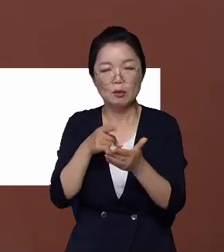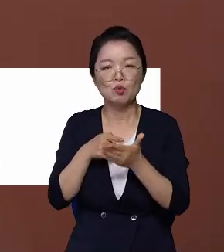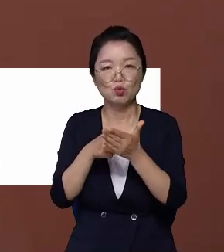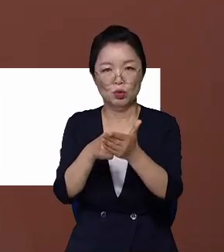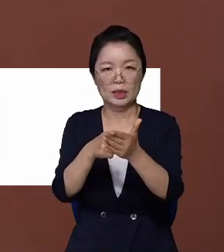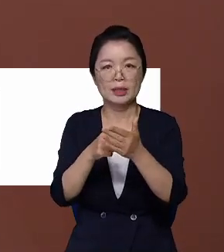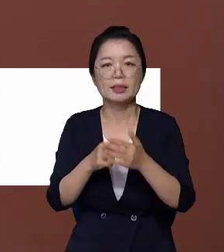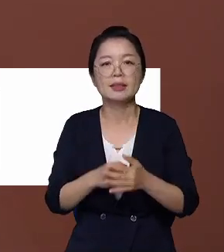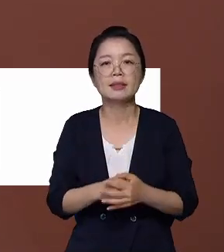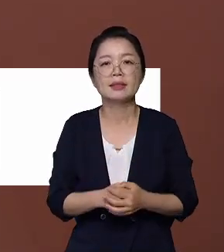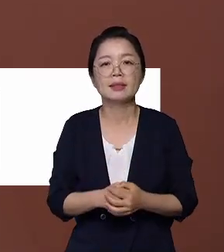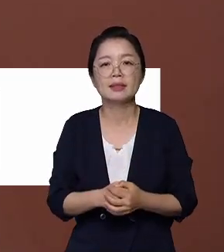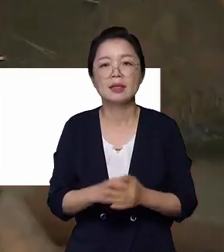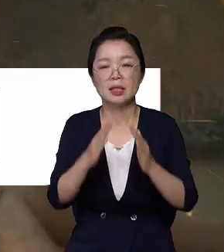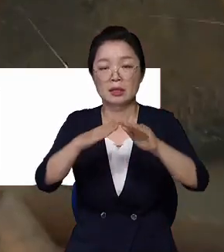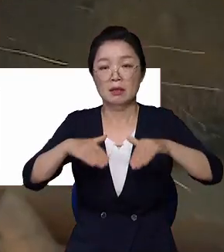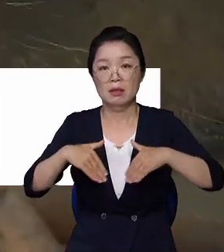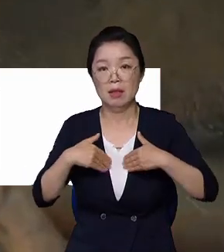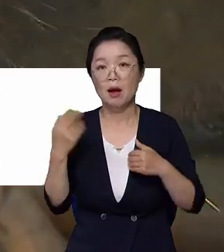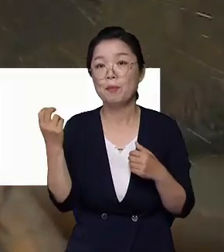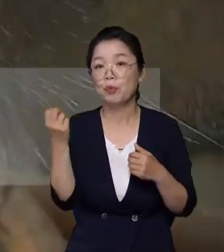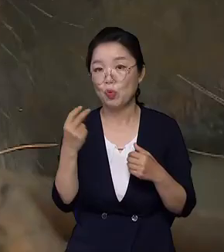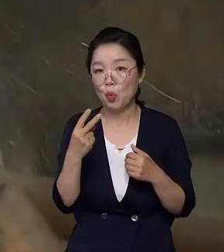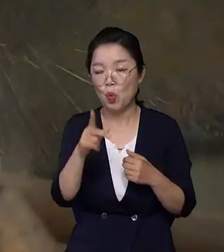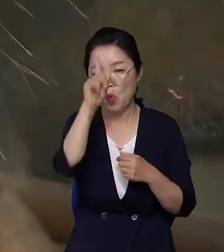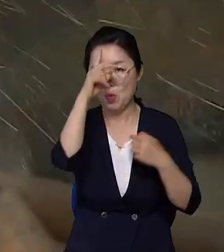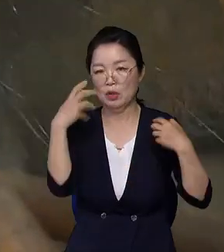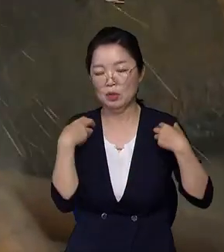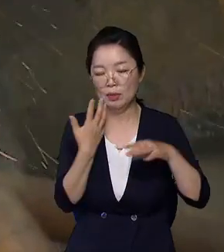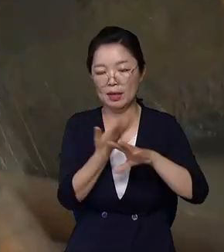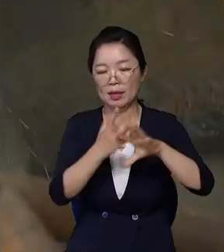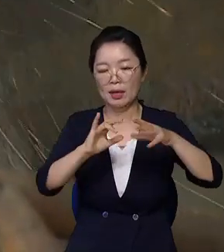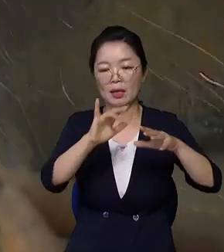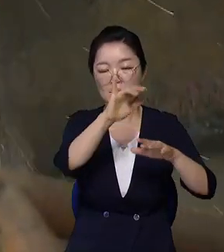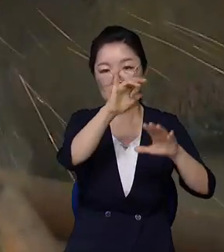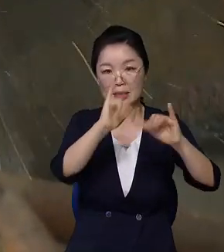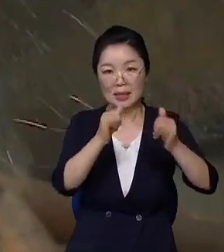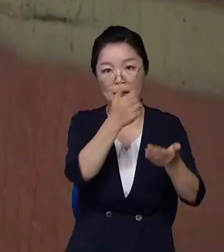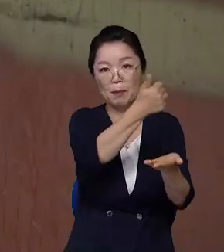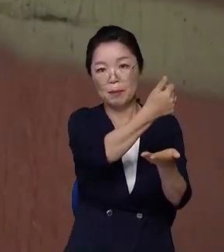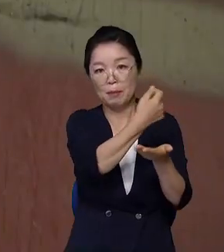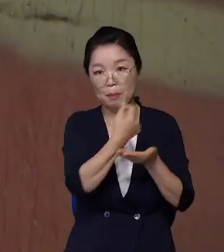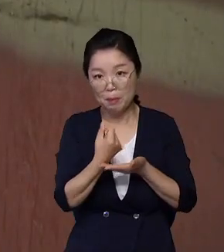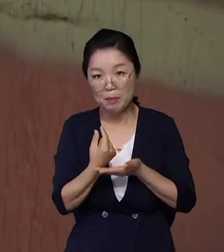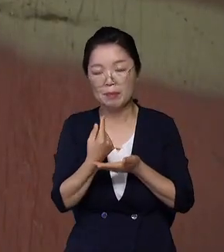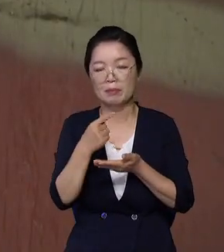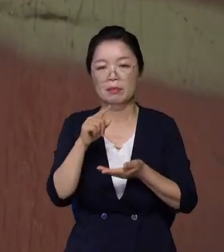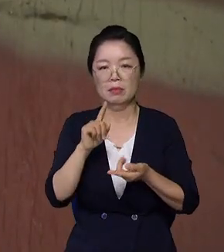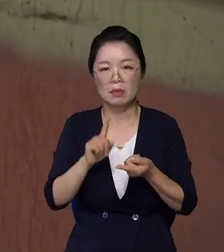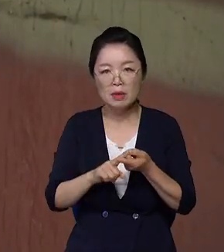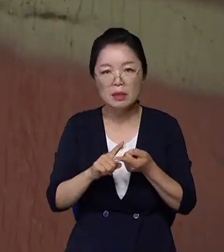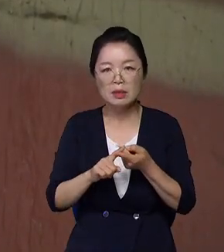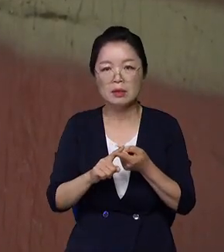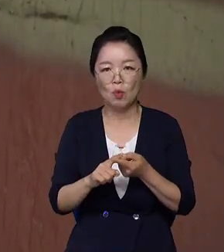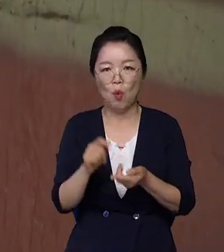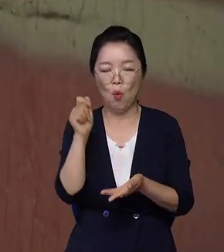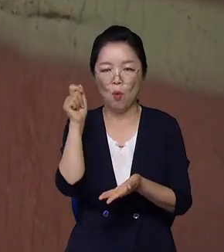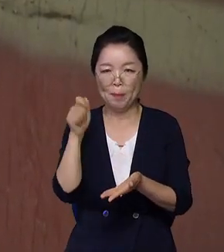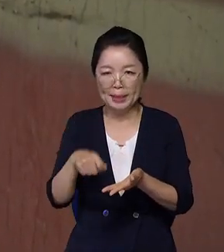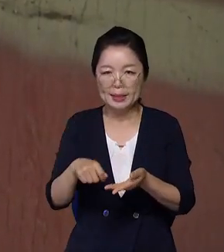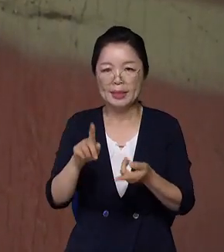추진하기로 했습니다. 전라남도는 또 정부의 외국인 고용 쿼터를 확대하고 비자 발급 요건의 완화를